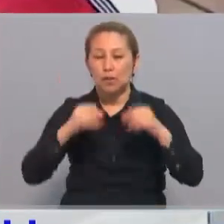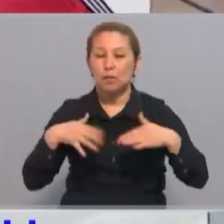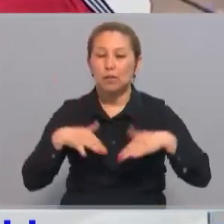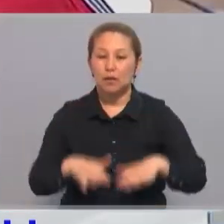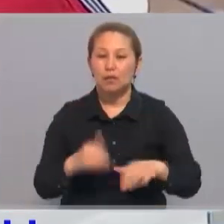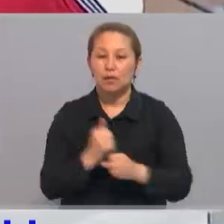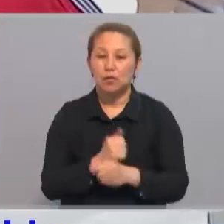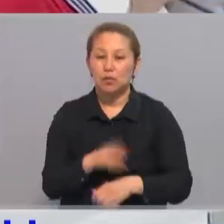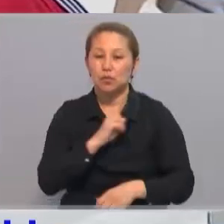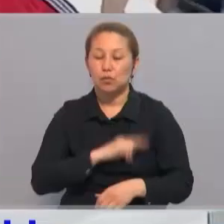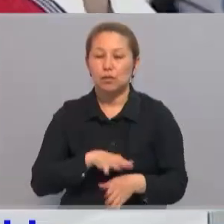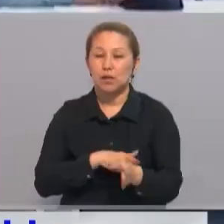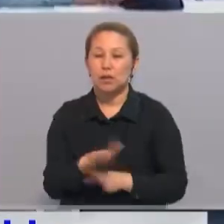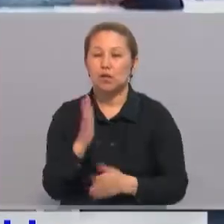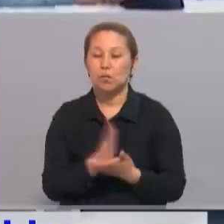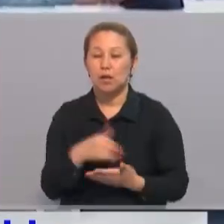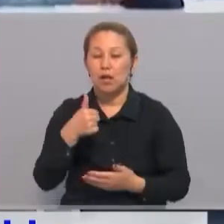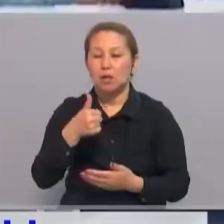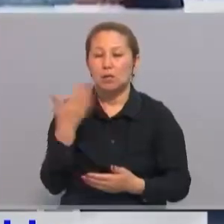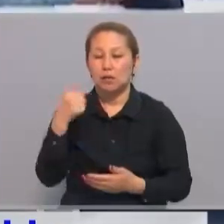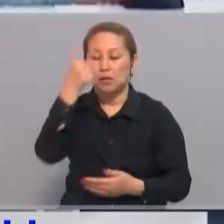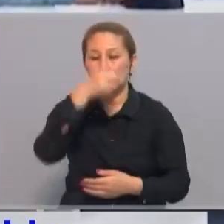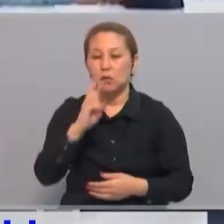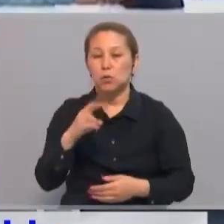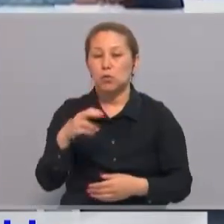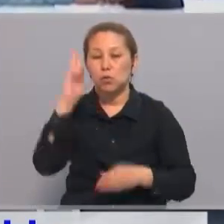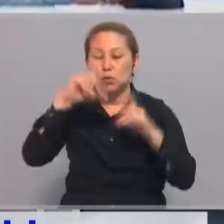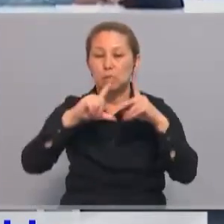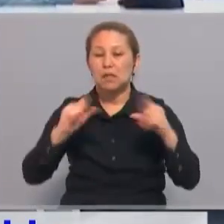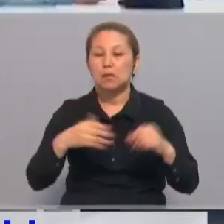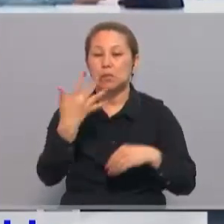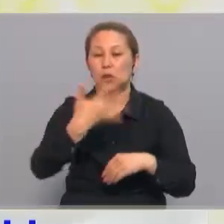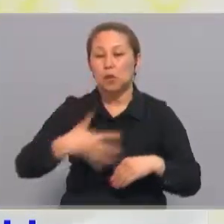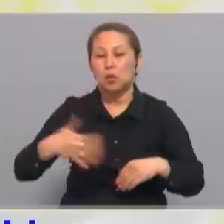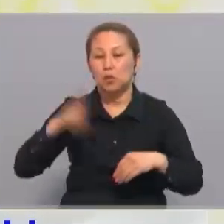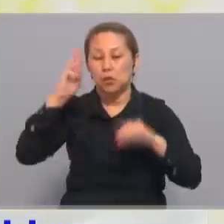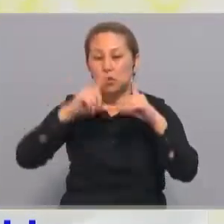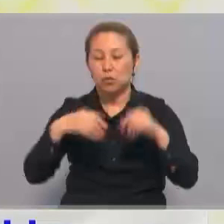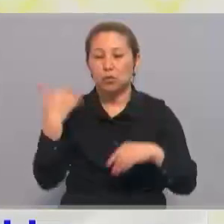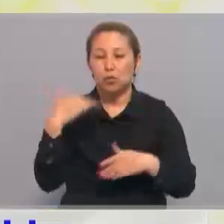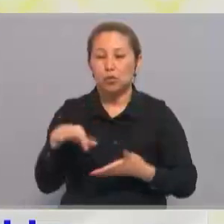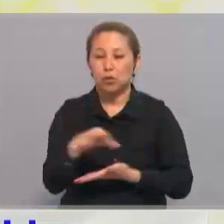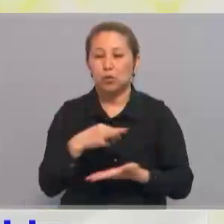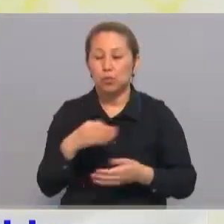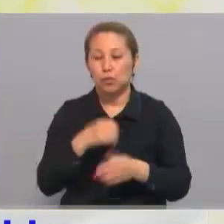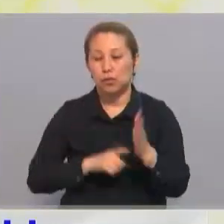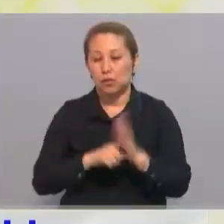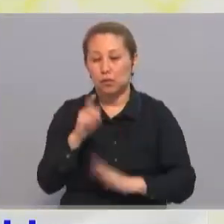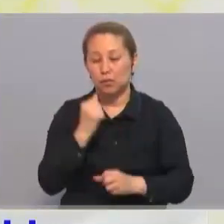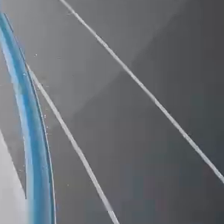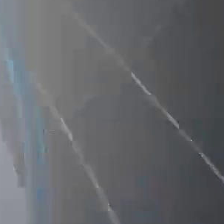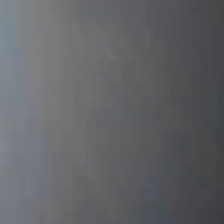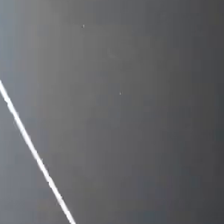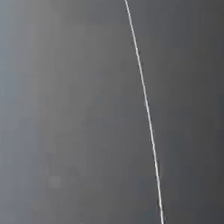үшін қарқынды жұмыс атқарылған. Былтыр елімізде салынған 200 мектептің 50-ге жуығы Түркістан облысында бой көтерген